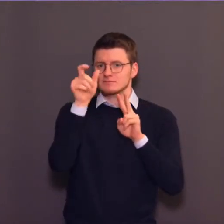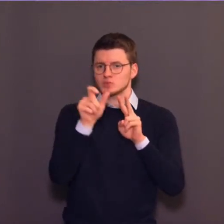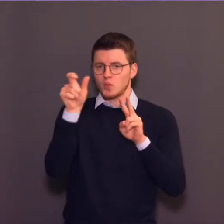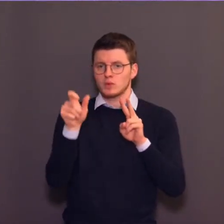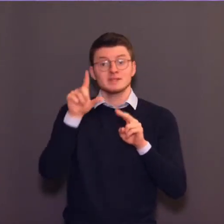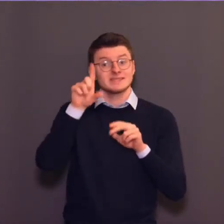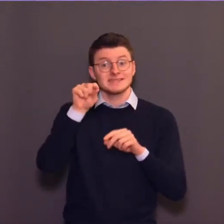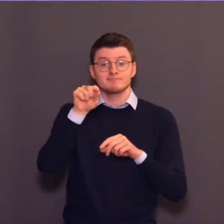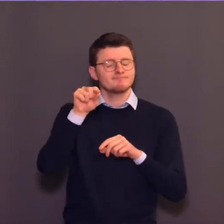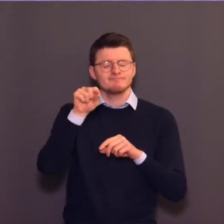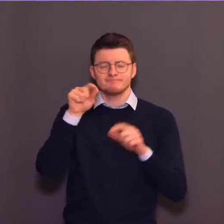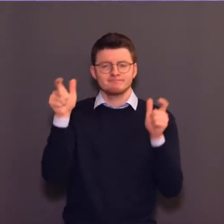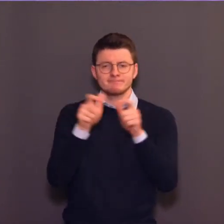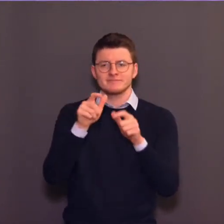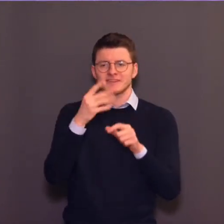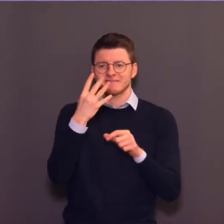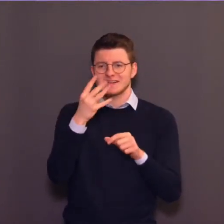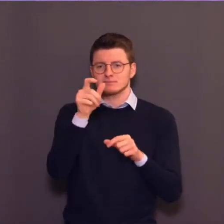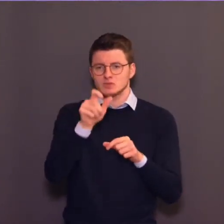niet meegerekend.